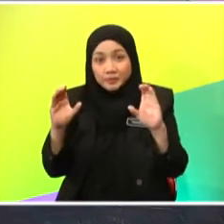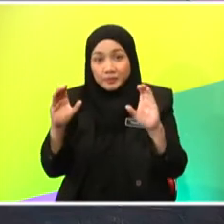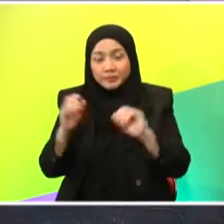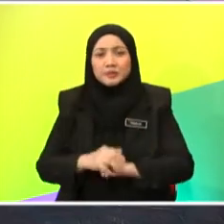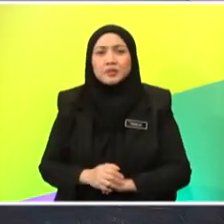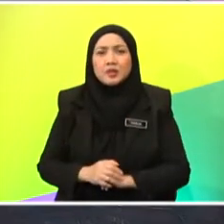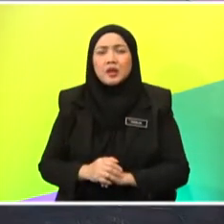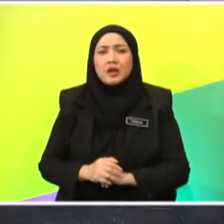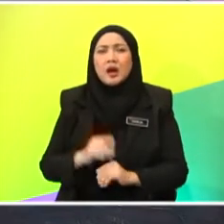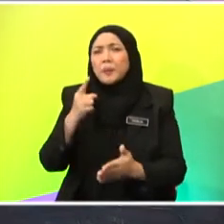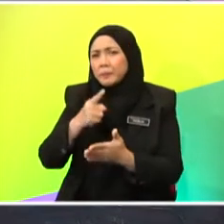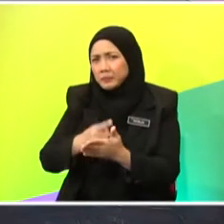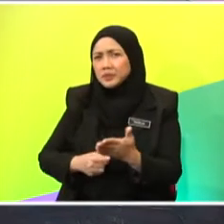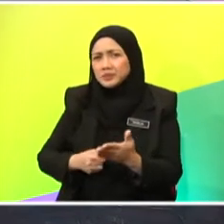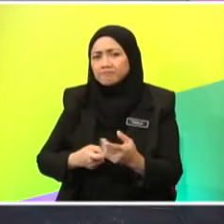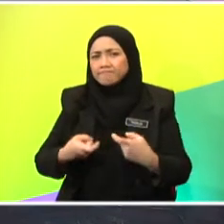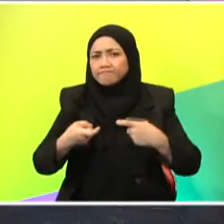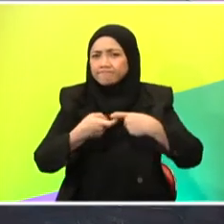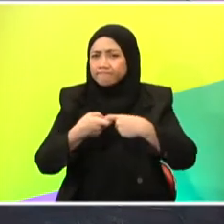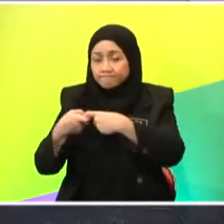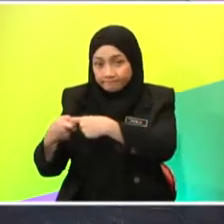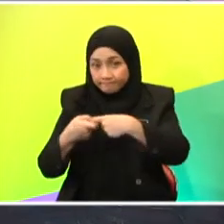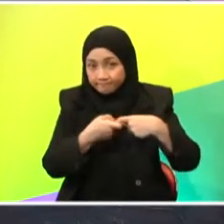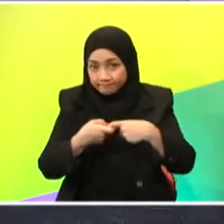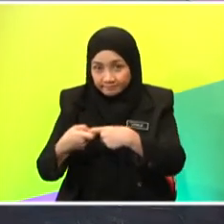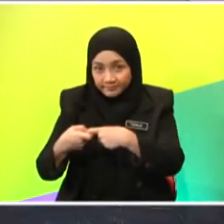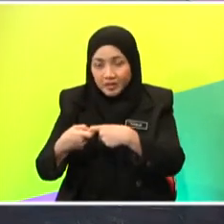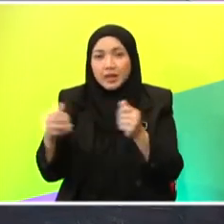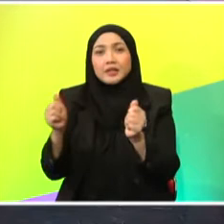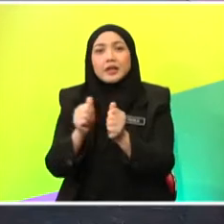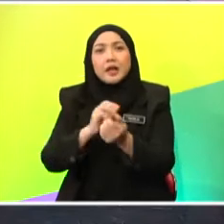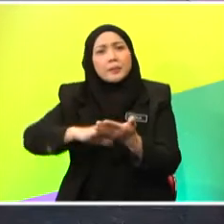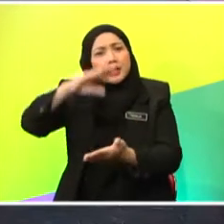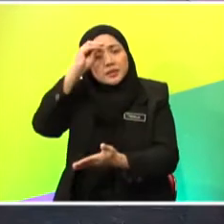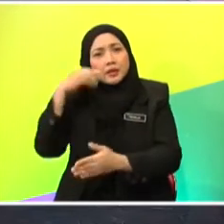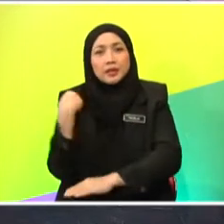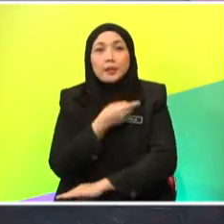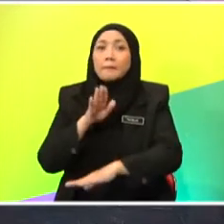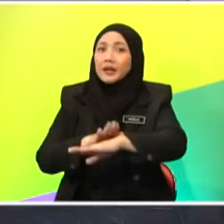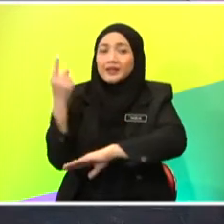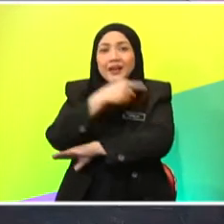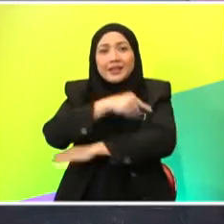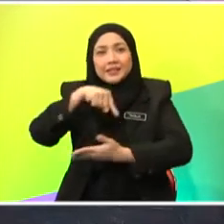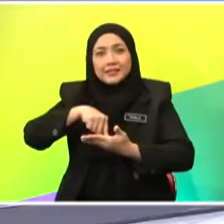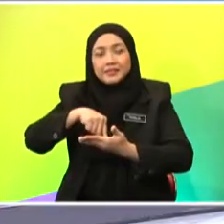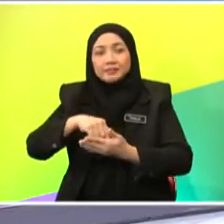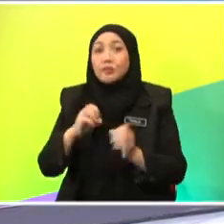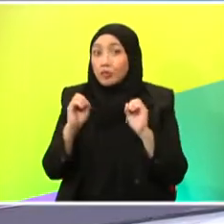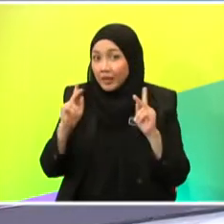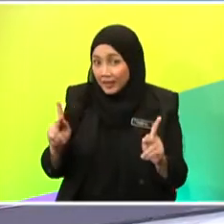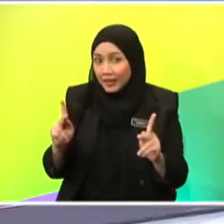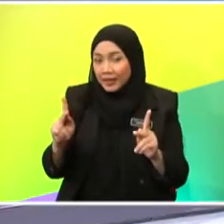ampuh kaitan gini kita ini dengan pembelajaran kita pada hari ini Oh oke